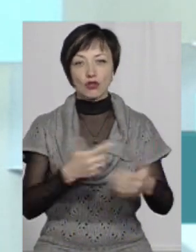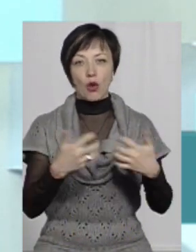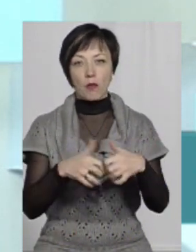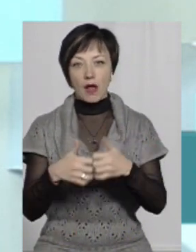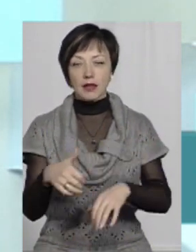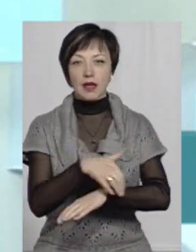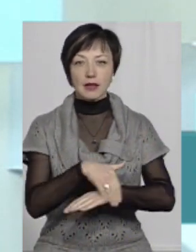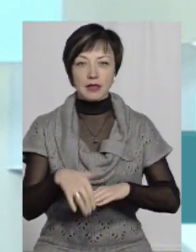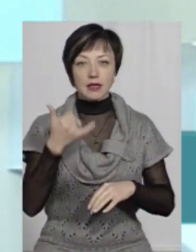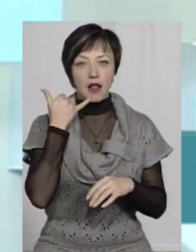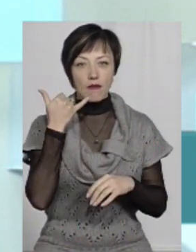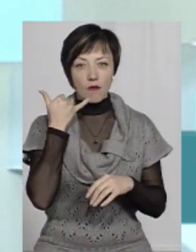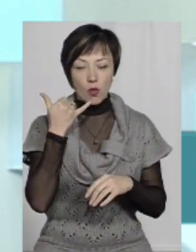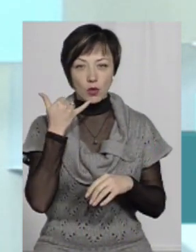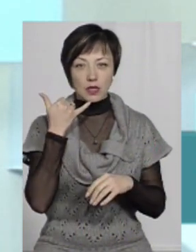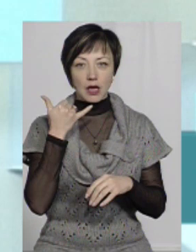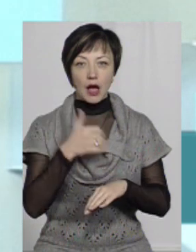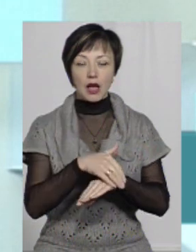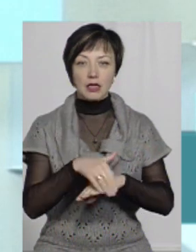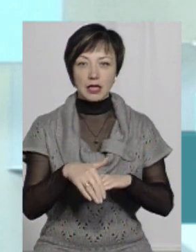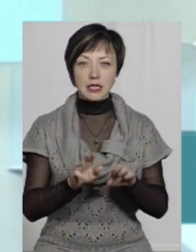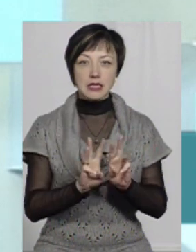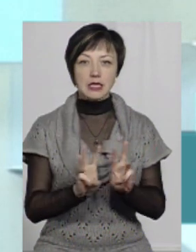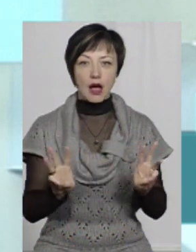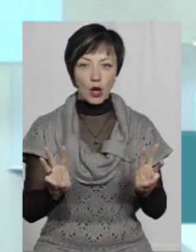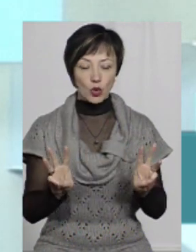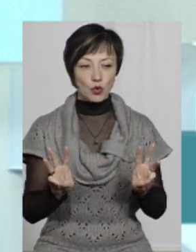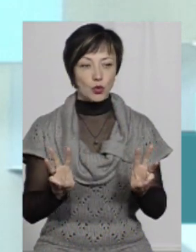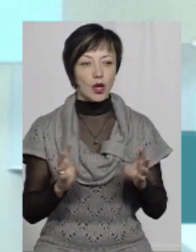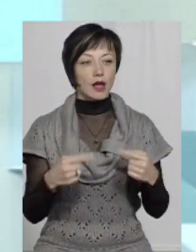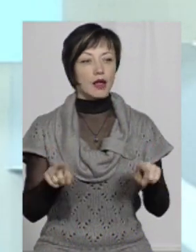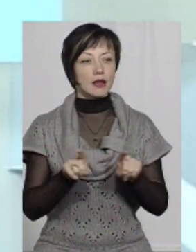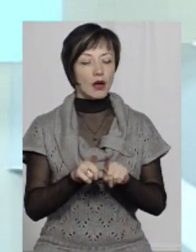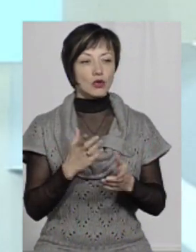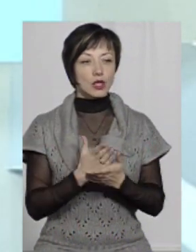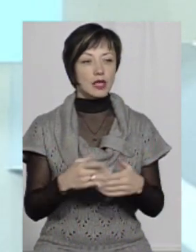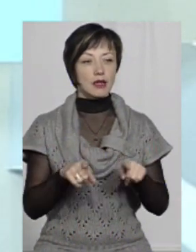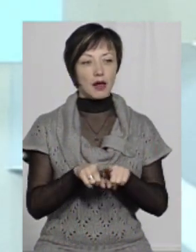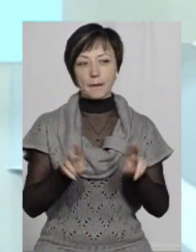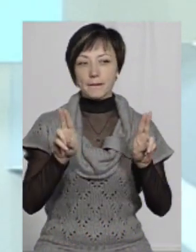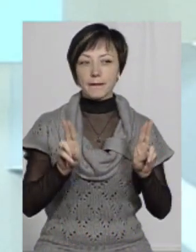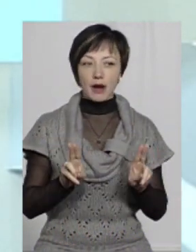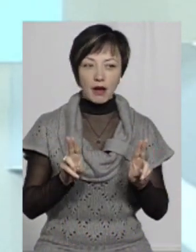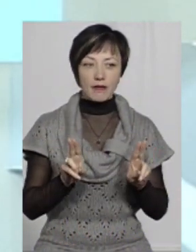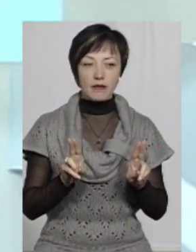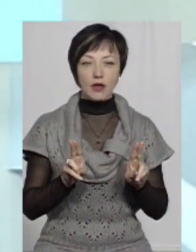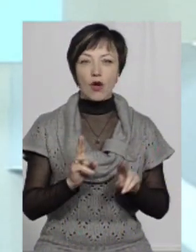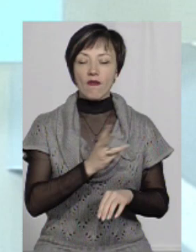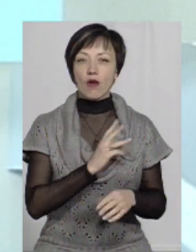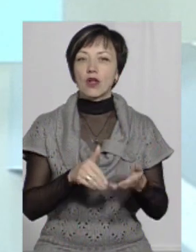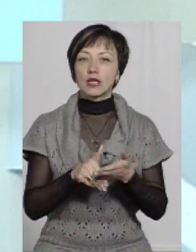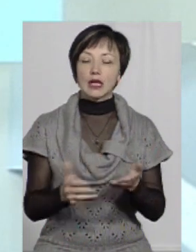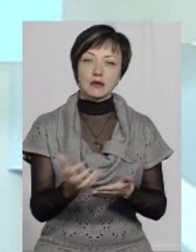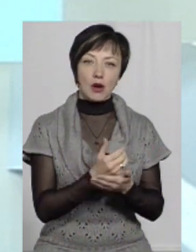обладнання. Адреса телефони, адреса сайту. І також є таке правило, що волонтери,